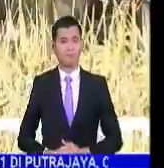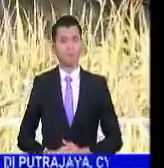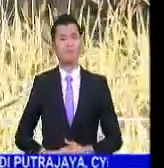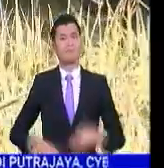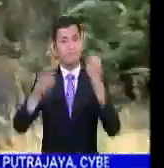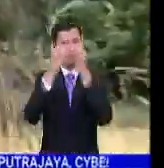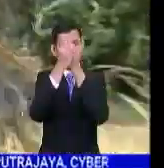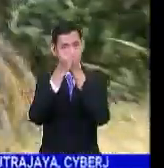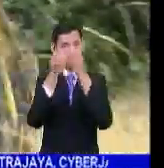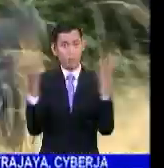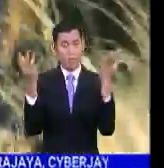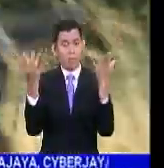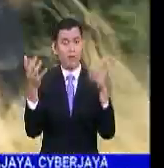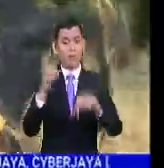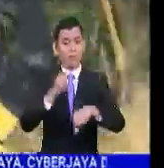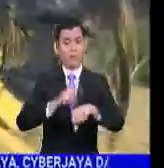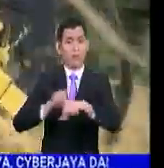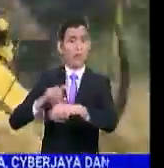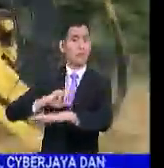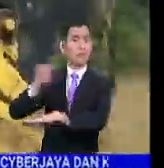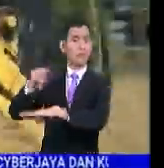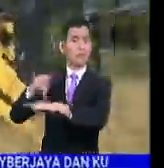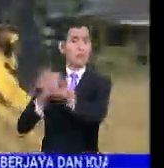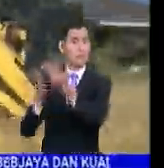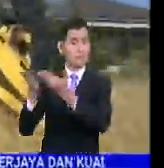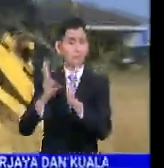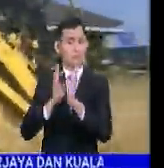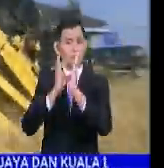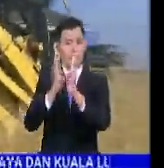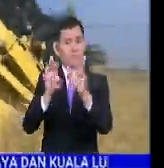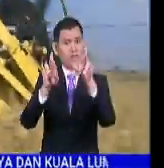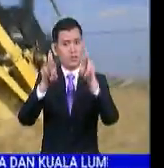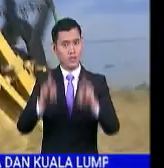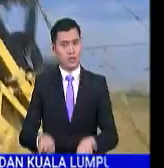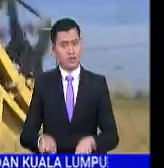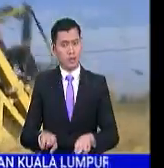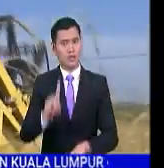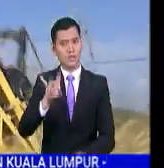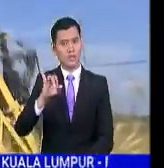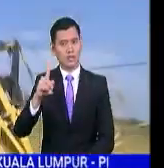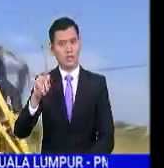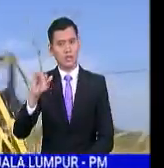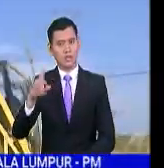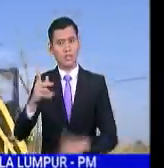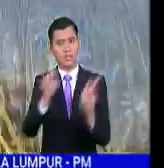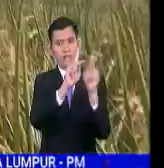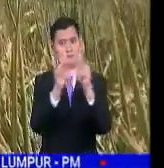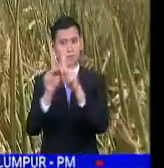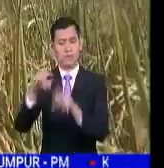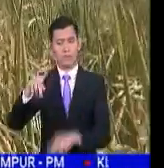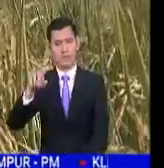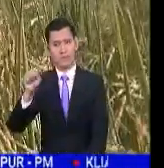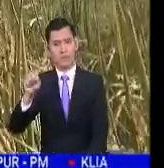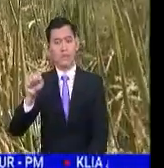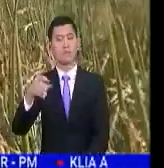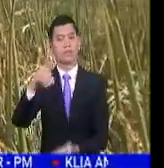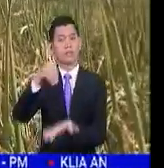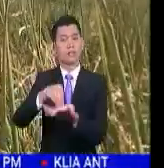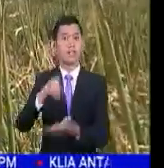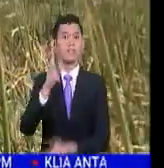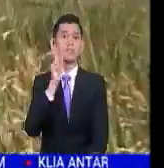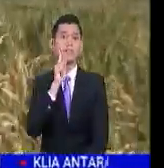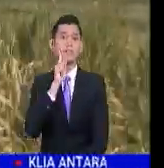Beliau menyatakan perkara itu di Pusat Khidmat Wakil Rakyat Ahli Parlimen Sik Pusra Sik di Kampung Sungai Pau, Sik, Kedah.